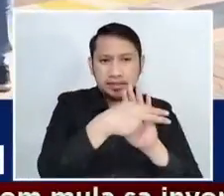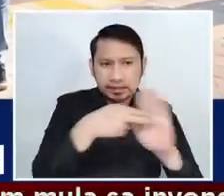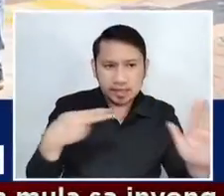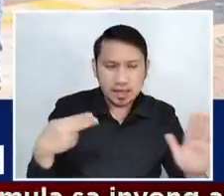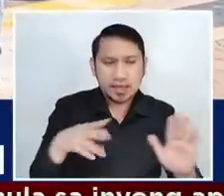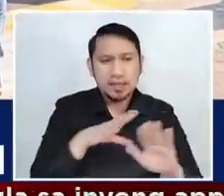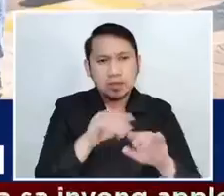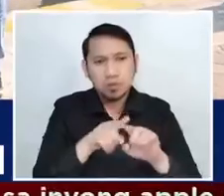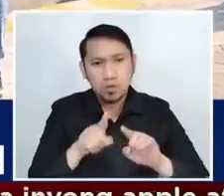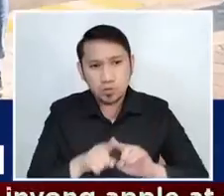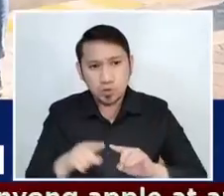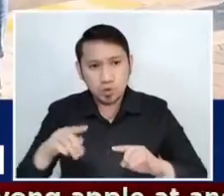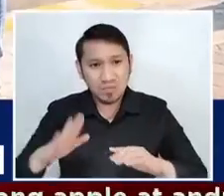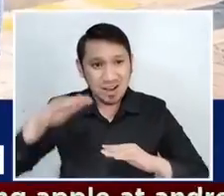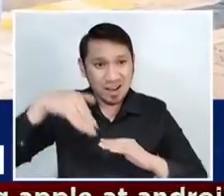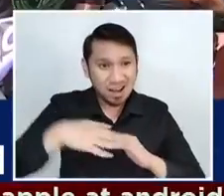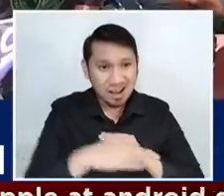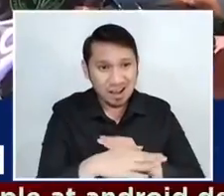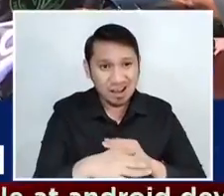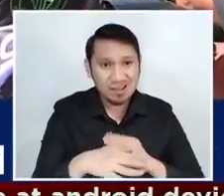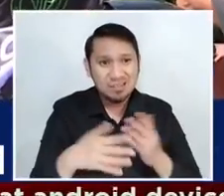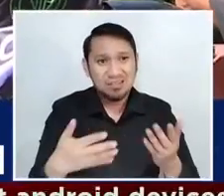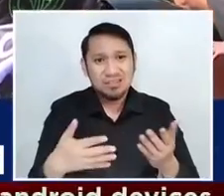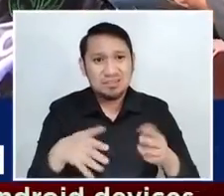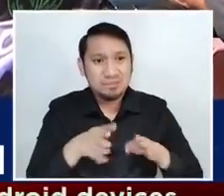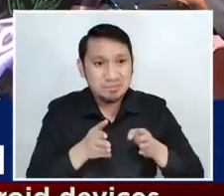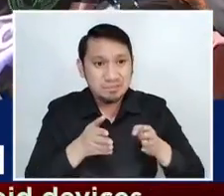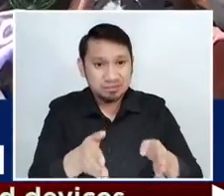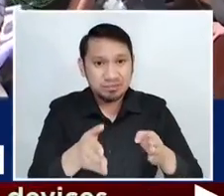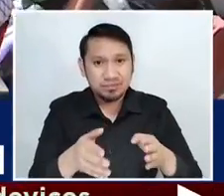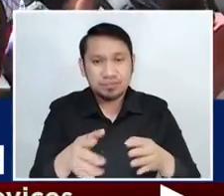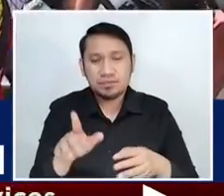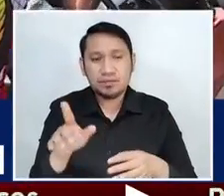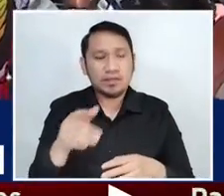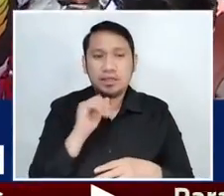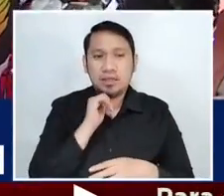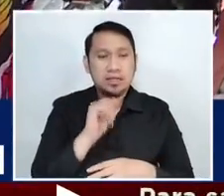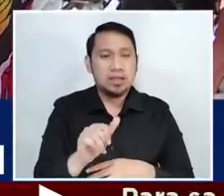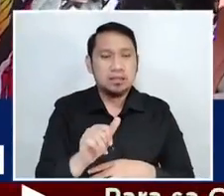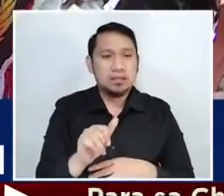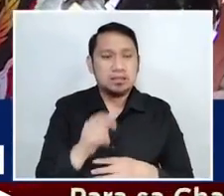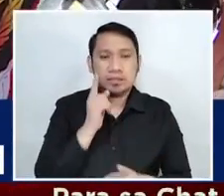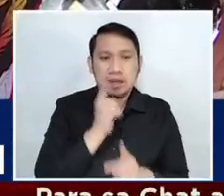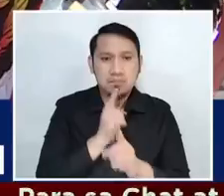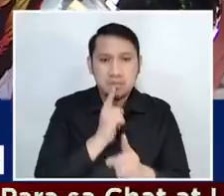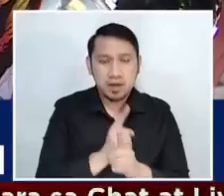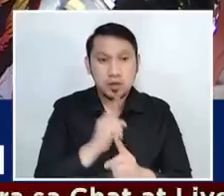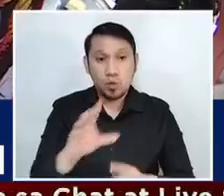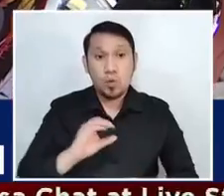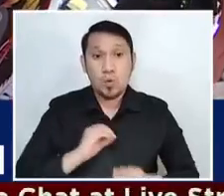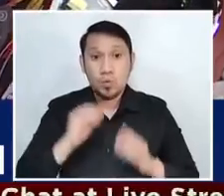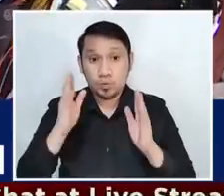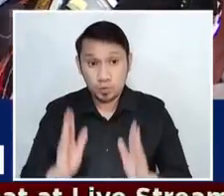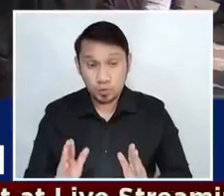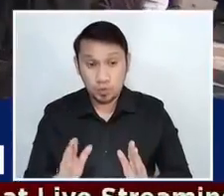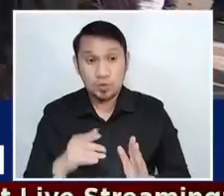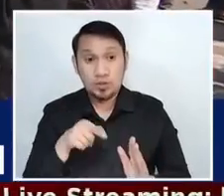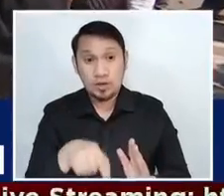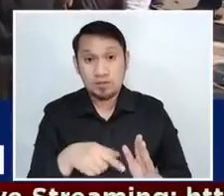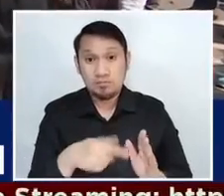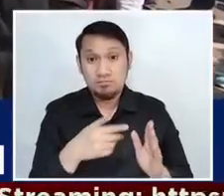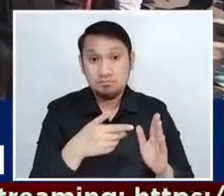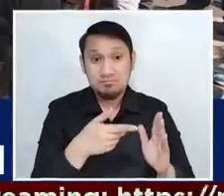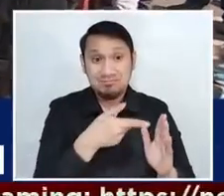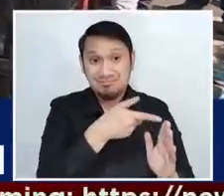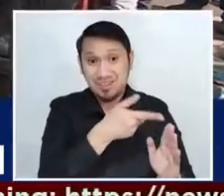na kalsada. Anila, hindi tama na ang may-ari ng sasakyan ang pagmumultahin dahil sa paglabag ng